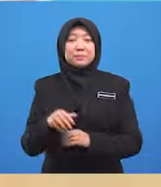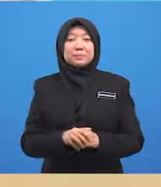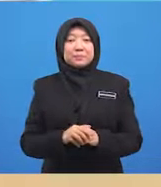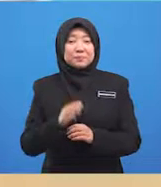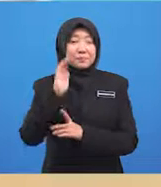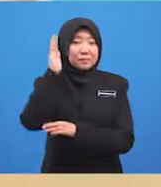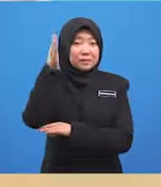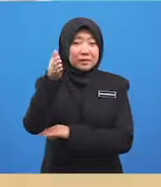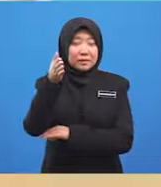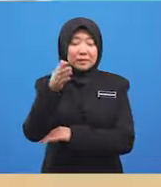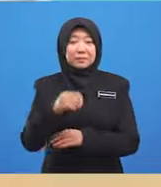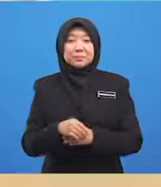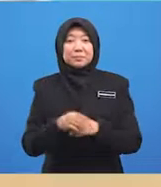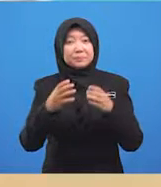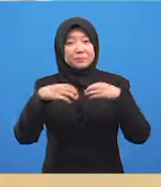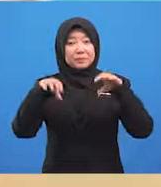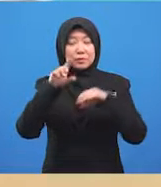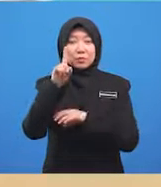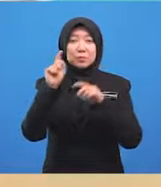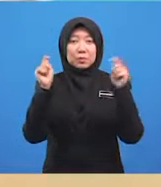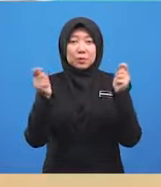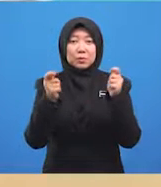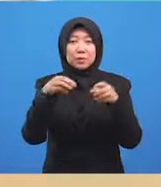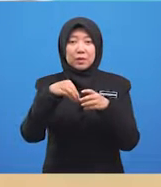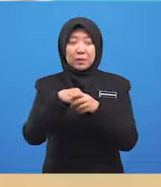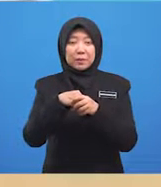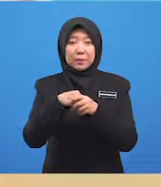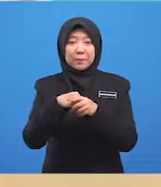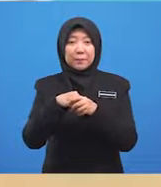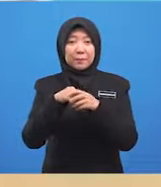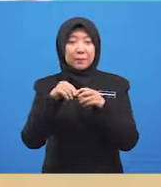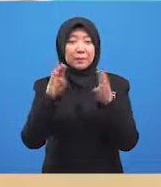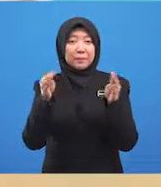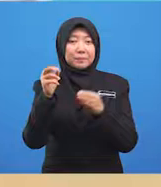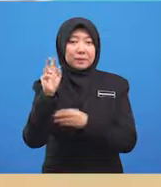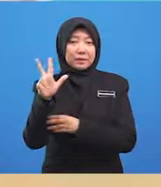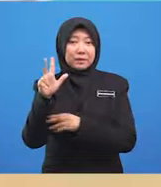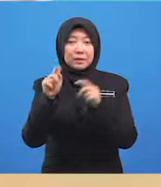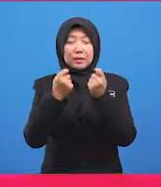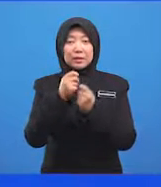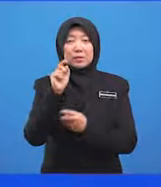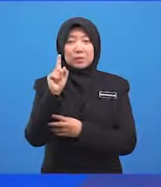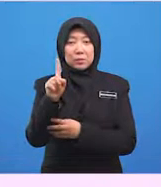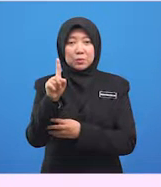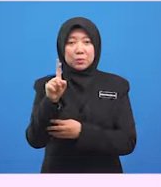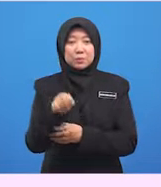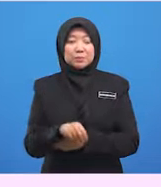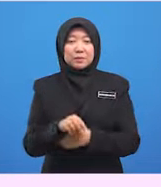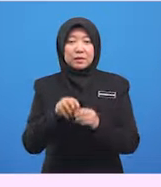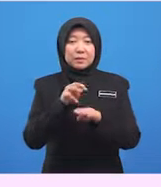akan mengupas satu Sapto ping dalam Bab 3 tingkatan 1 yang bertajuk